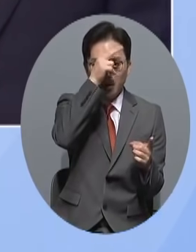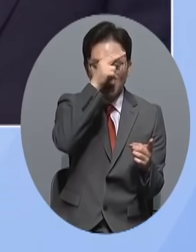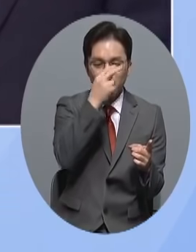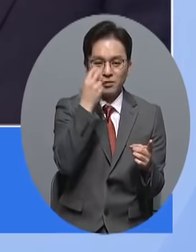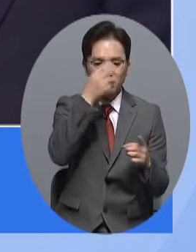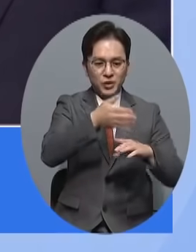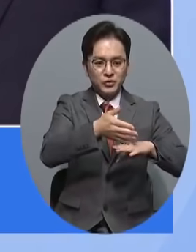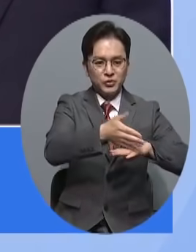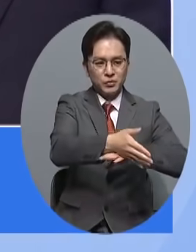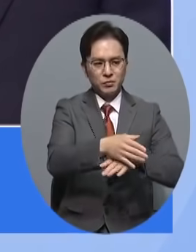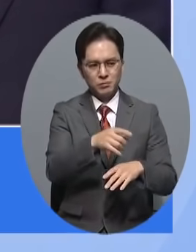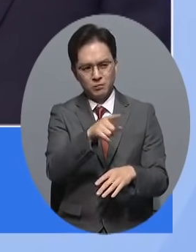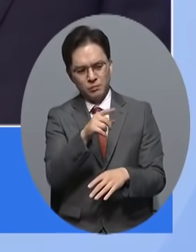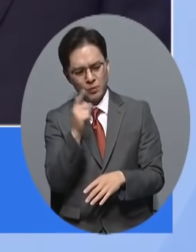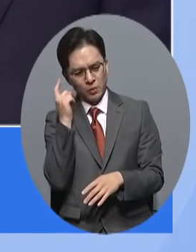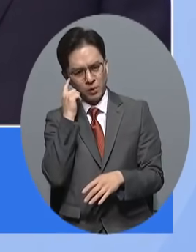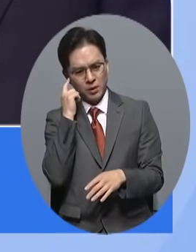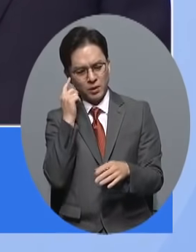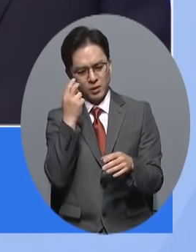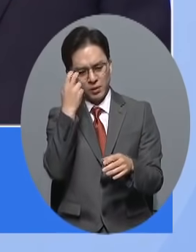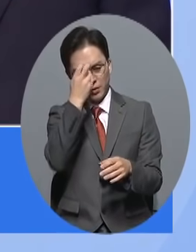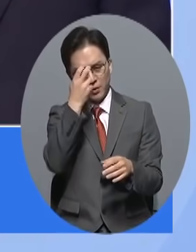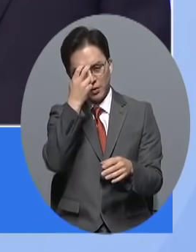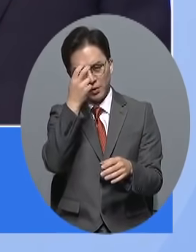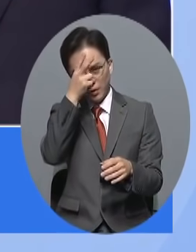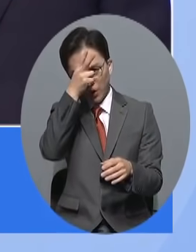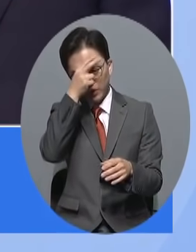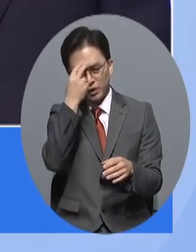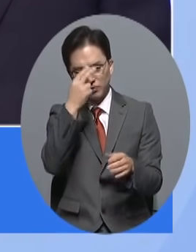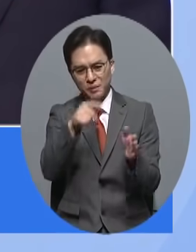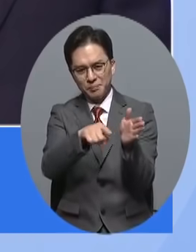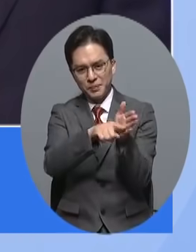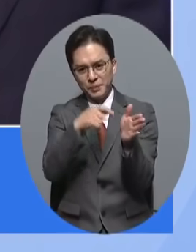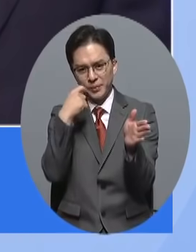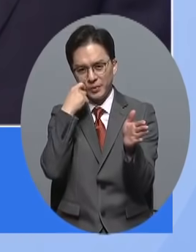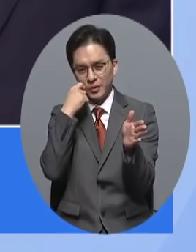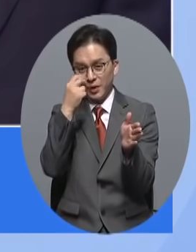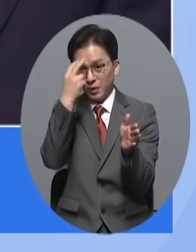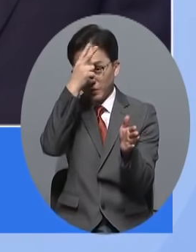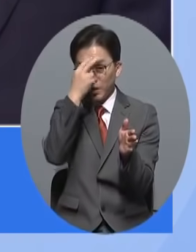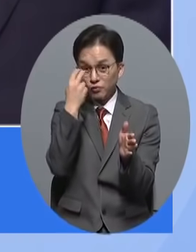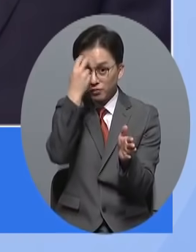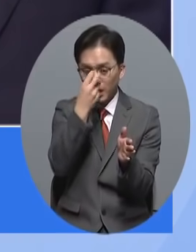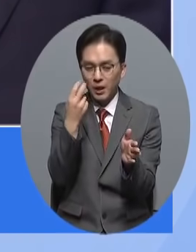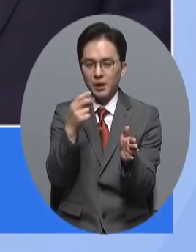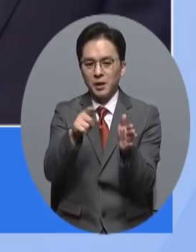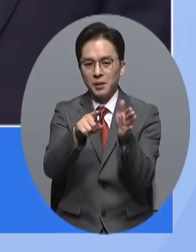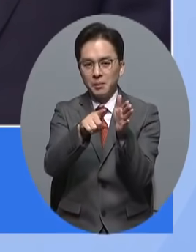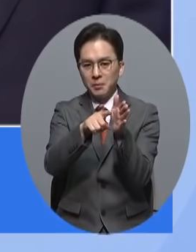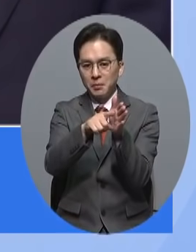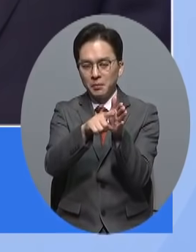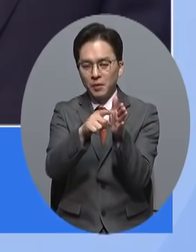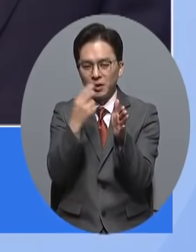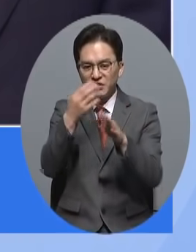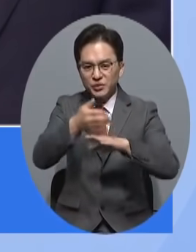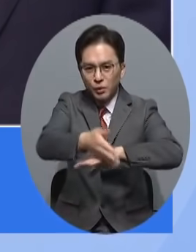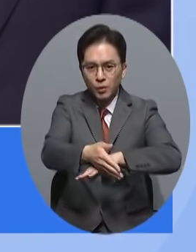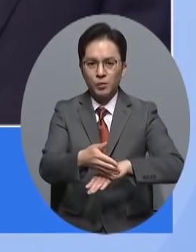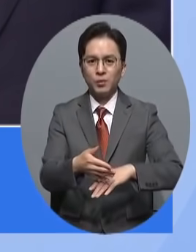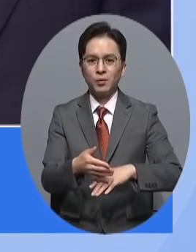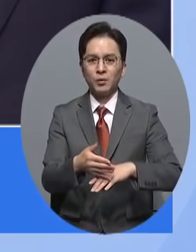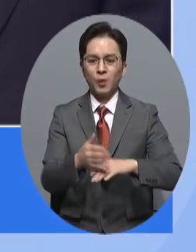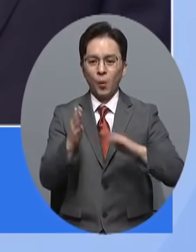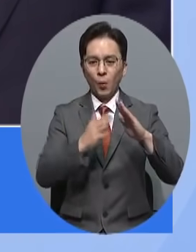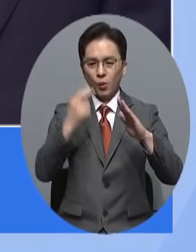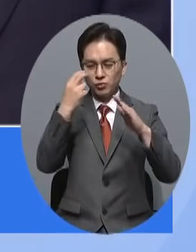수사팀이 이렇게 중대한 사건에 경찰, 검찰, 공수처 다 이렇게 분산돼 버리면 수사기관 칸막이가 많아가지고 수사가 어떻게 진행되는지 알 수도